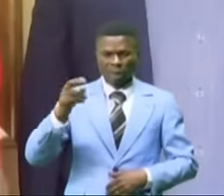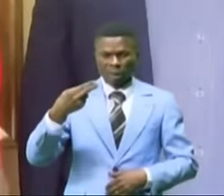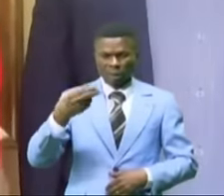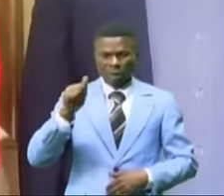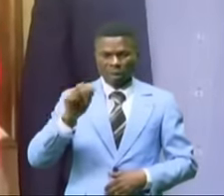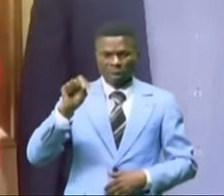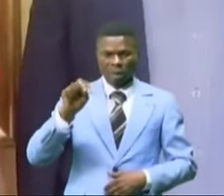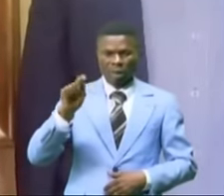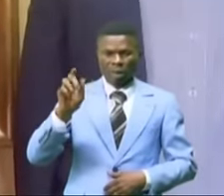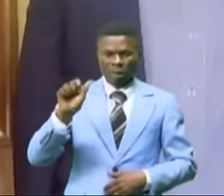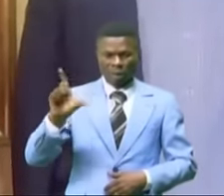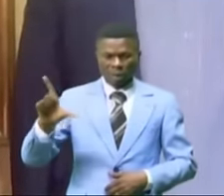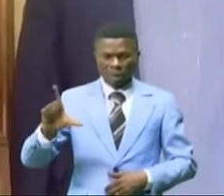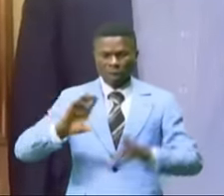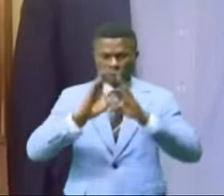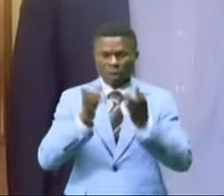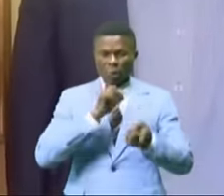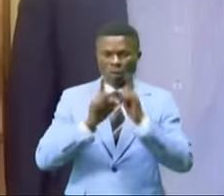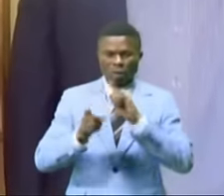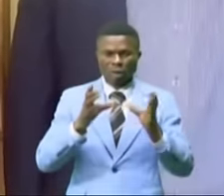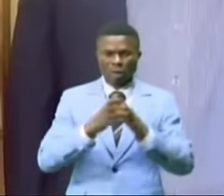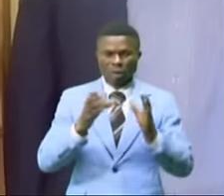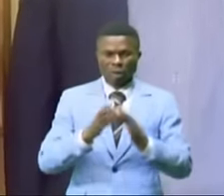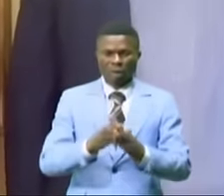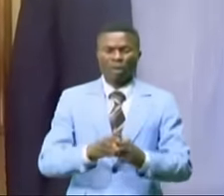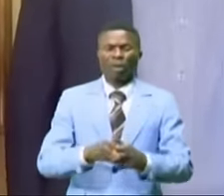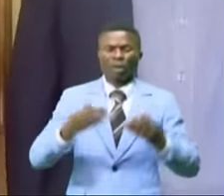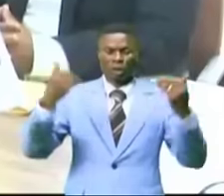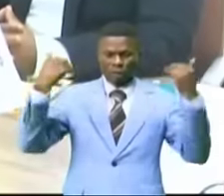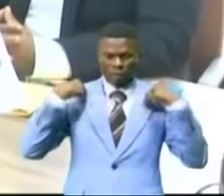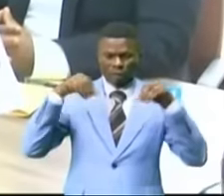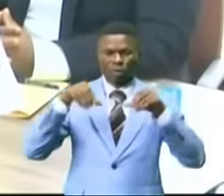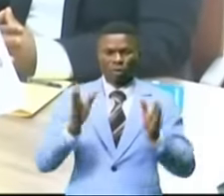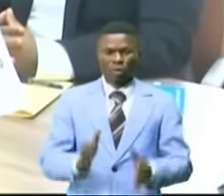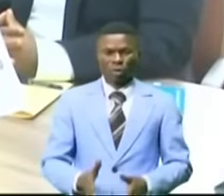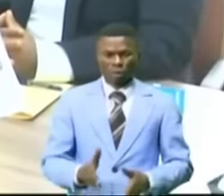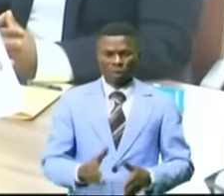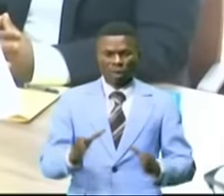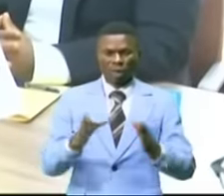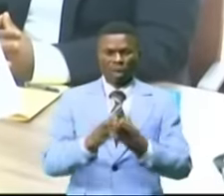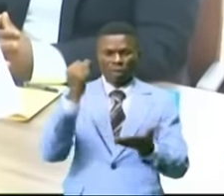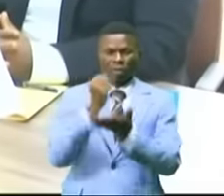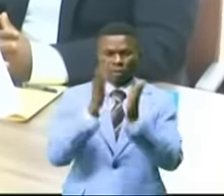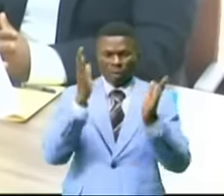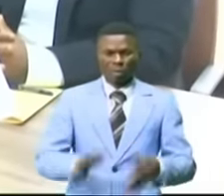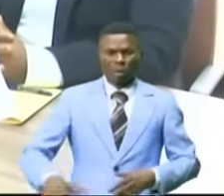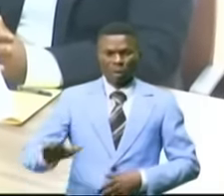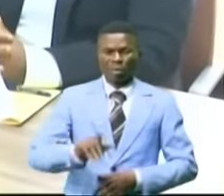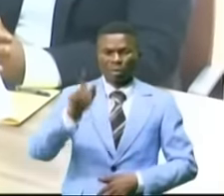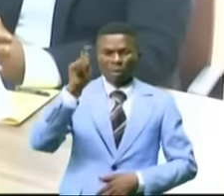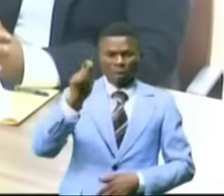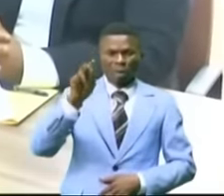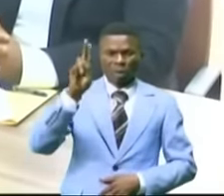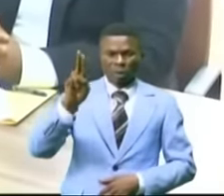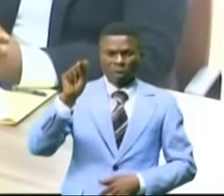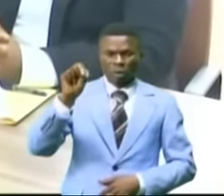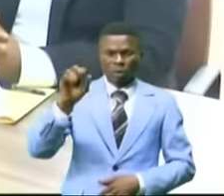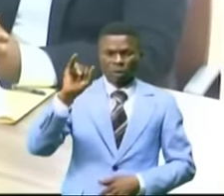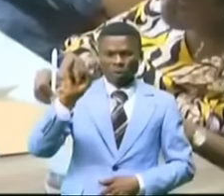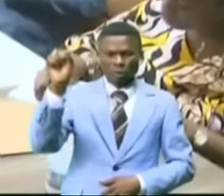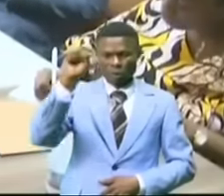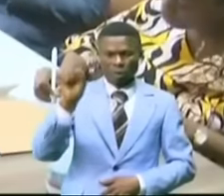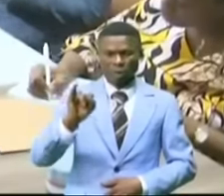nombre de ceux qui ont échangé avec le président du patronat congolais. Avec l'ambassadeur de Tunisie en RDC, les discussions se